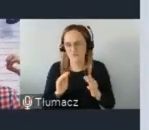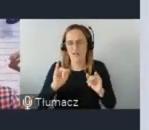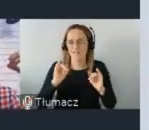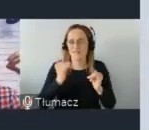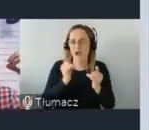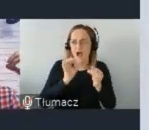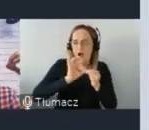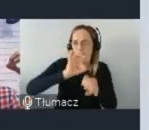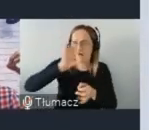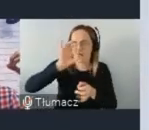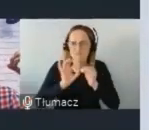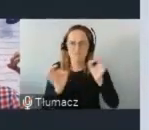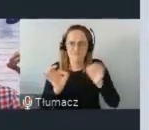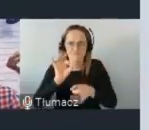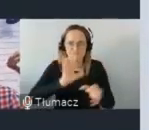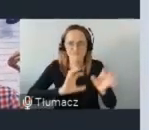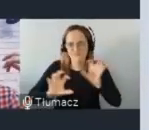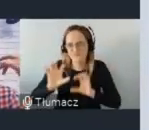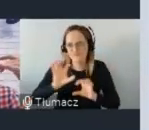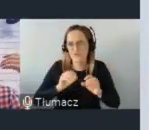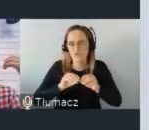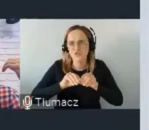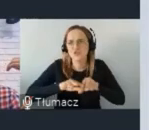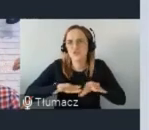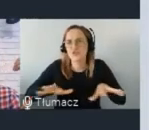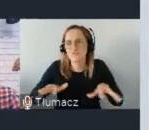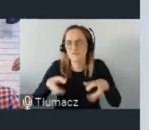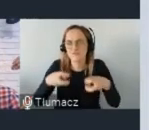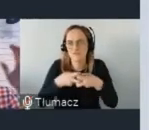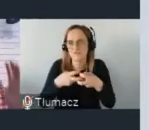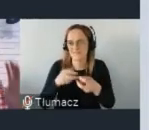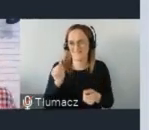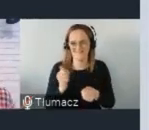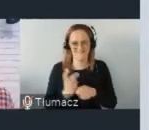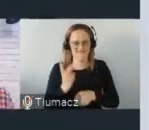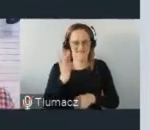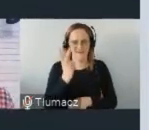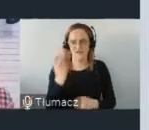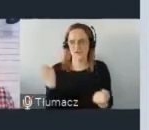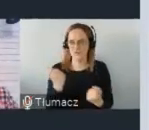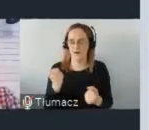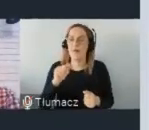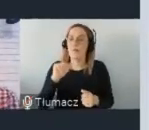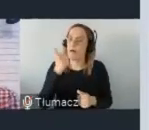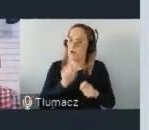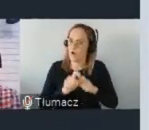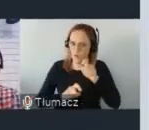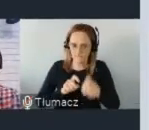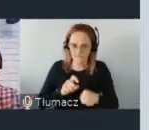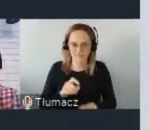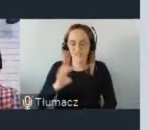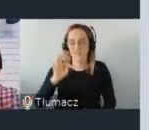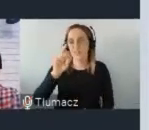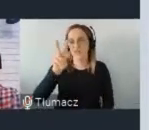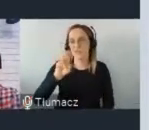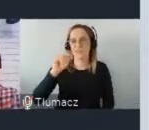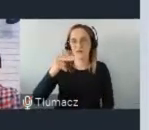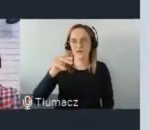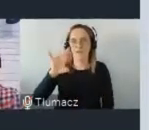kreować kreować rzeczywistość rozszerzoną w taki sposób już zaavansowany. Ale krok po kroku. Najpierw ThinkLink,